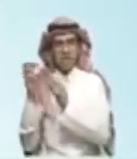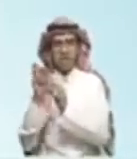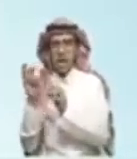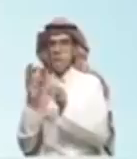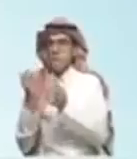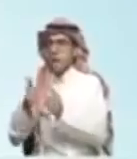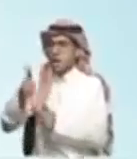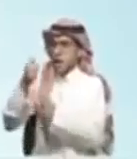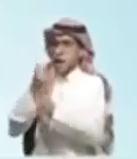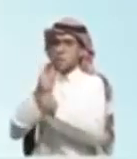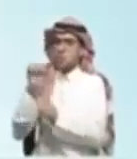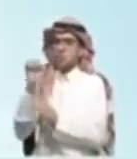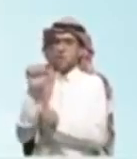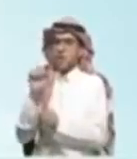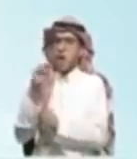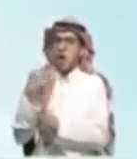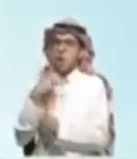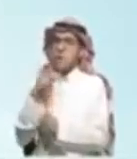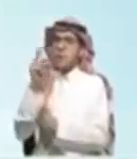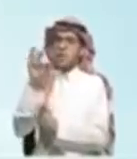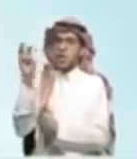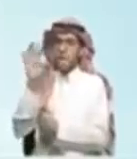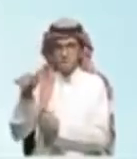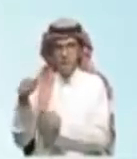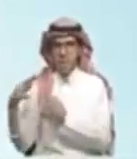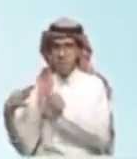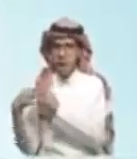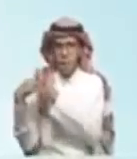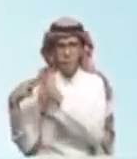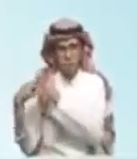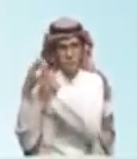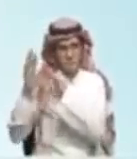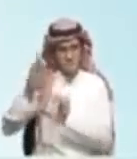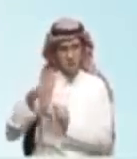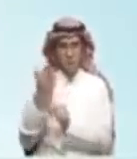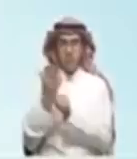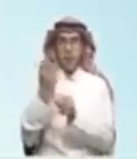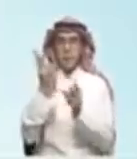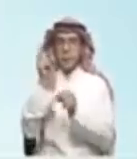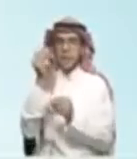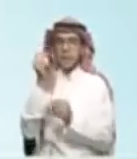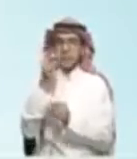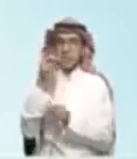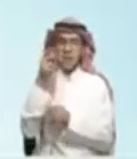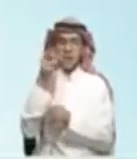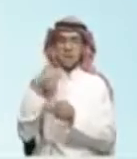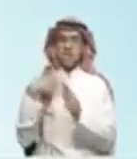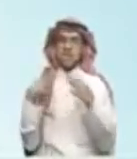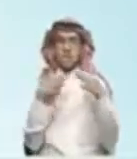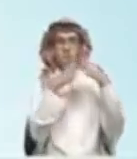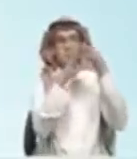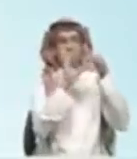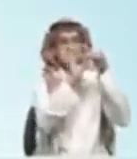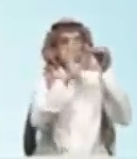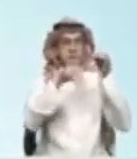الإعلامية الخاصة والمؤسسات الإعلامية الحكومية، وأيضا بالإضافة إلى الناقلين الجويين كان هناك شراكة وتعاون مع